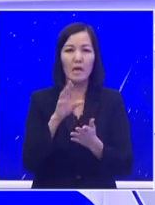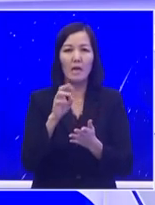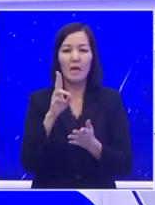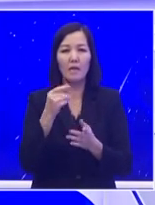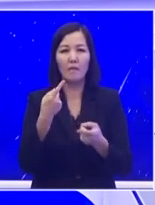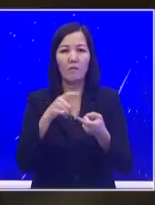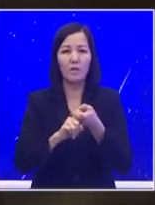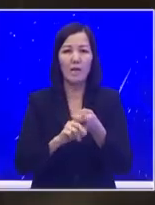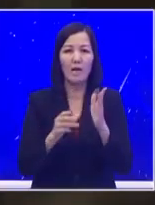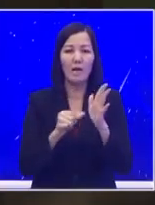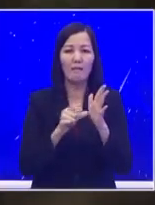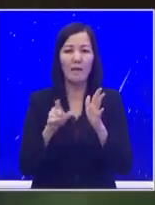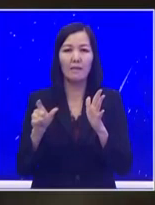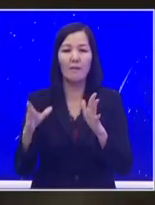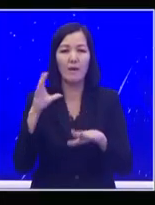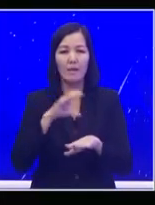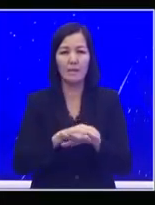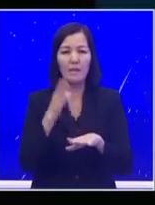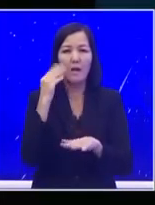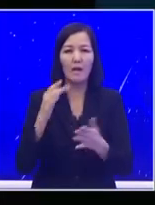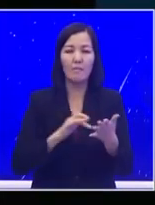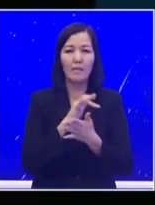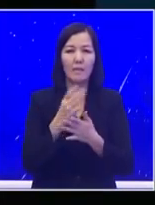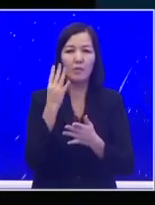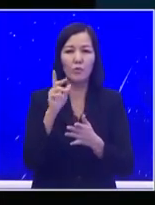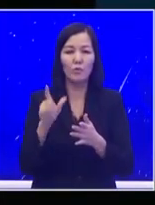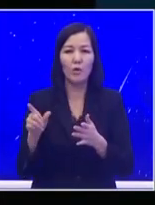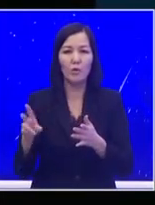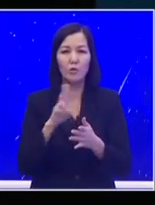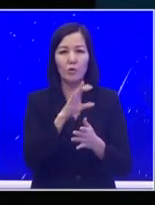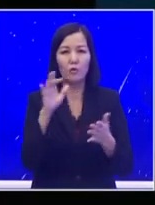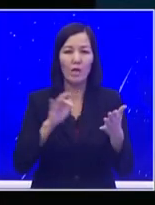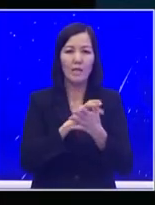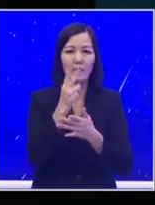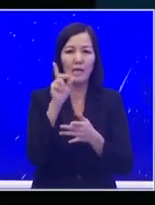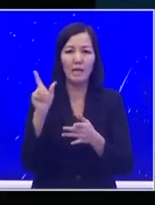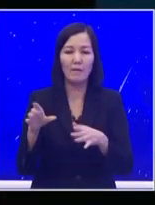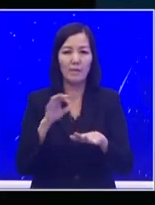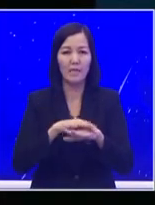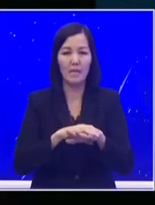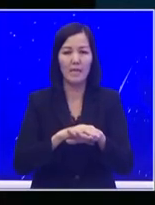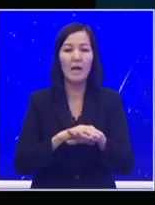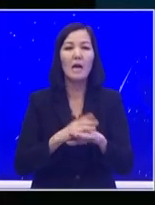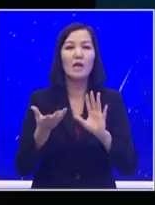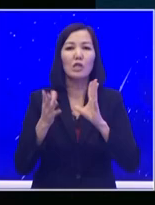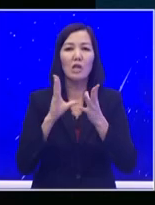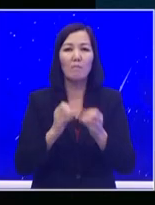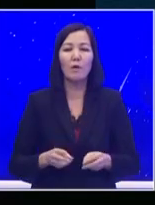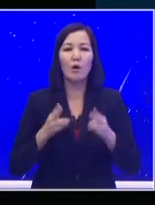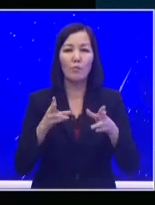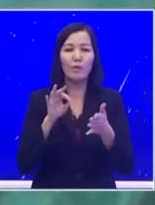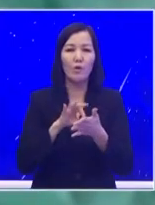ақпарынша коронавирустағы 6 адамнан анықталды. Алматы қаласында 4 науқас, Нұр-Султан қаласында 2 адам тіркелді. Жалпы қауіпті